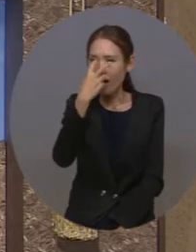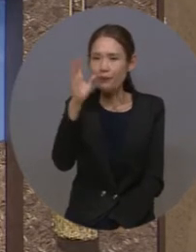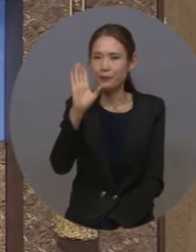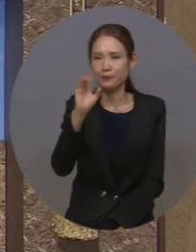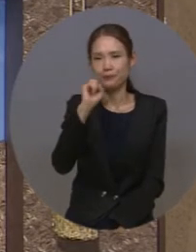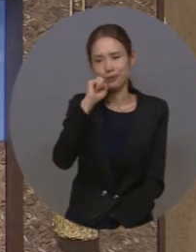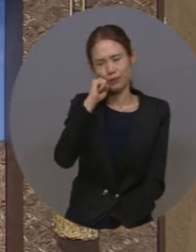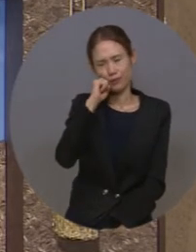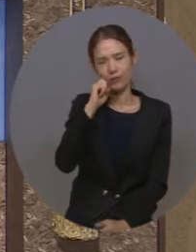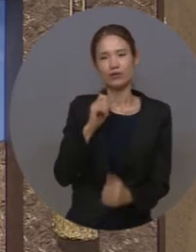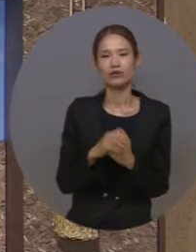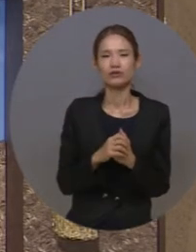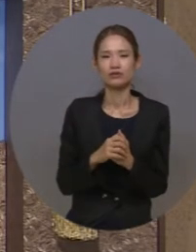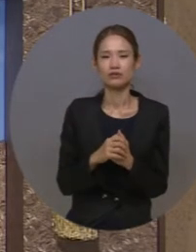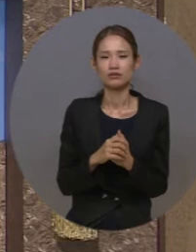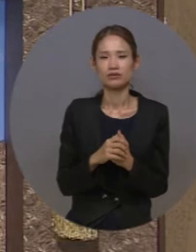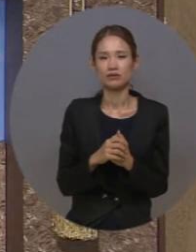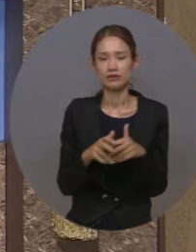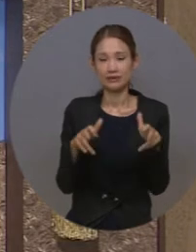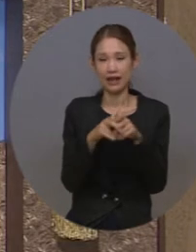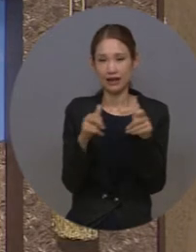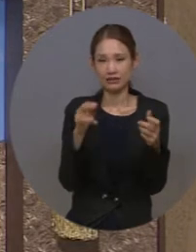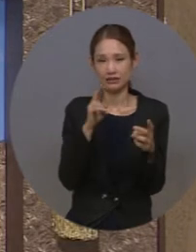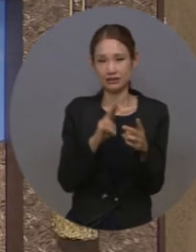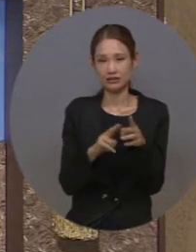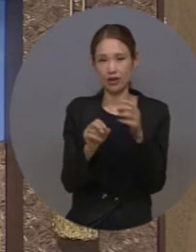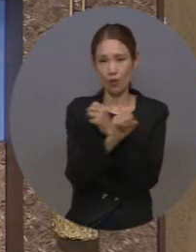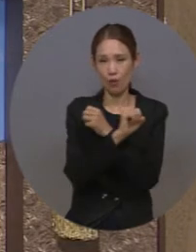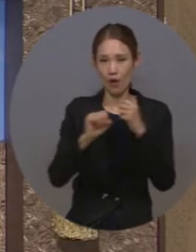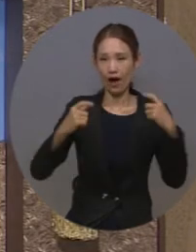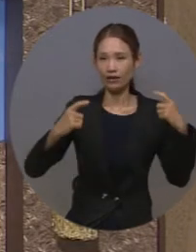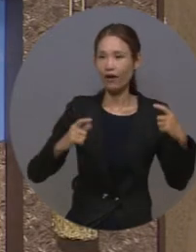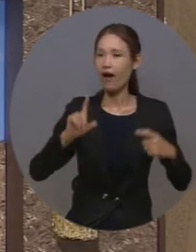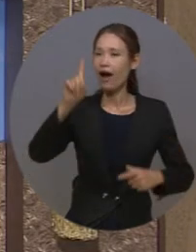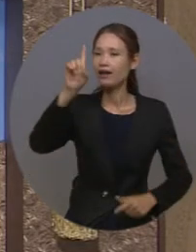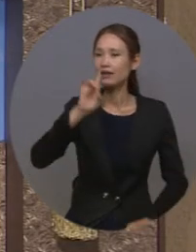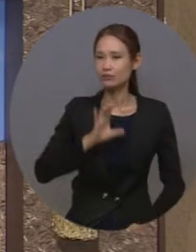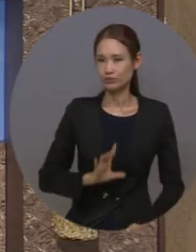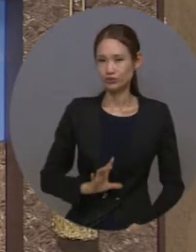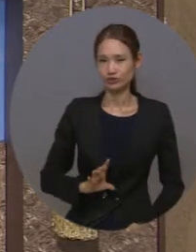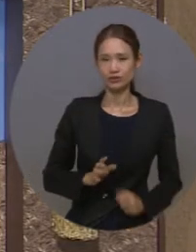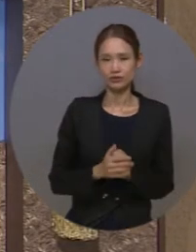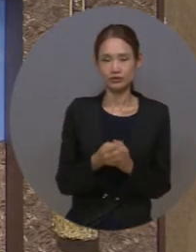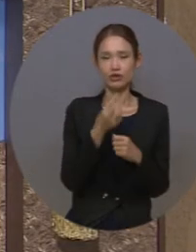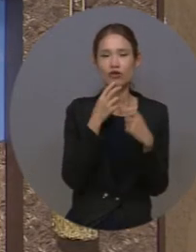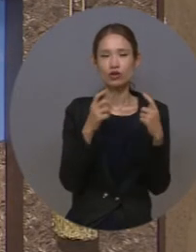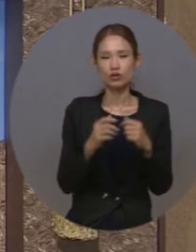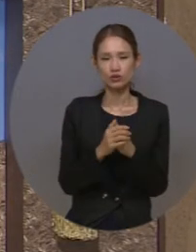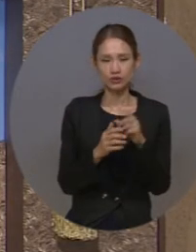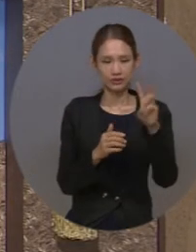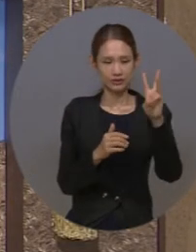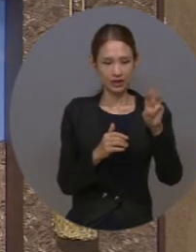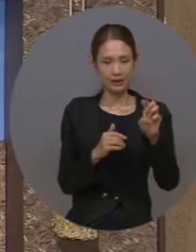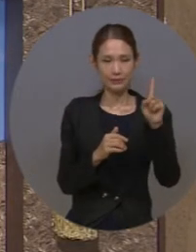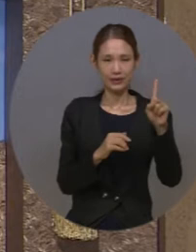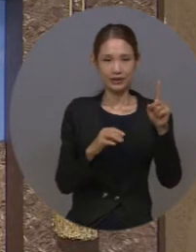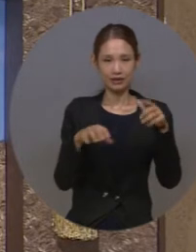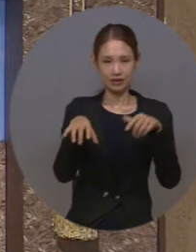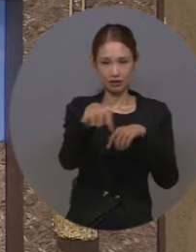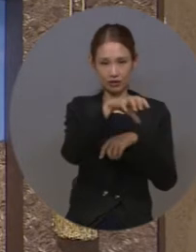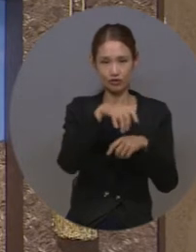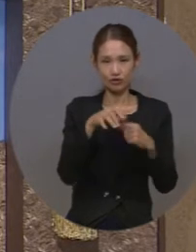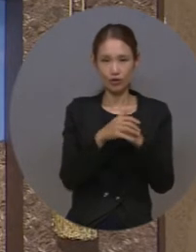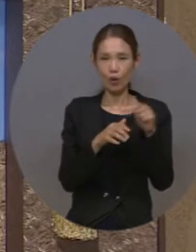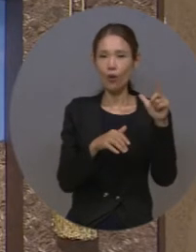근데 이분들 장애인 센터가 광역이 하나밖에 없어요. 네. 그러니까 경기도에 31개 시군에